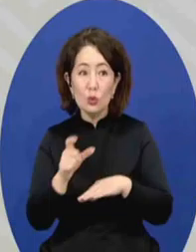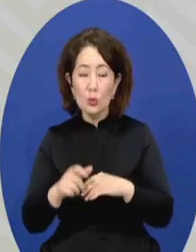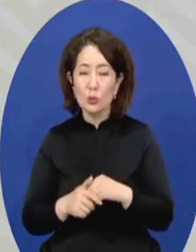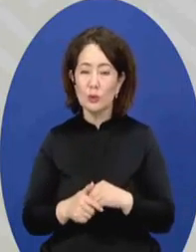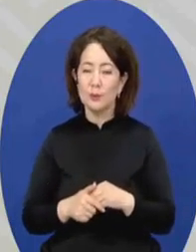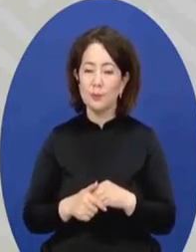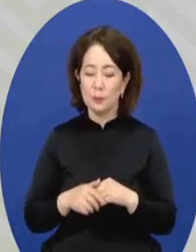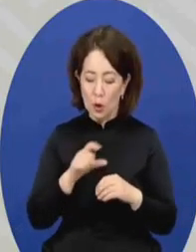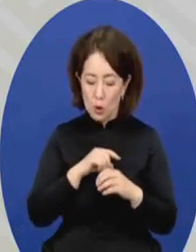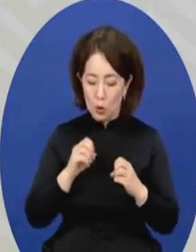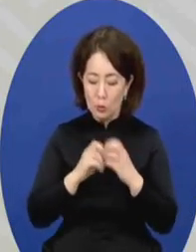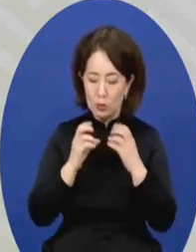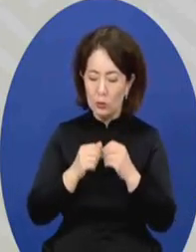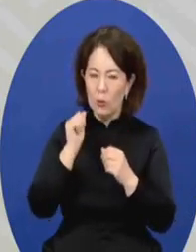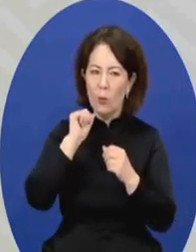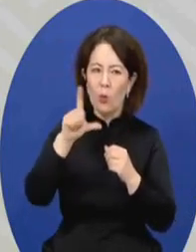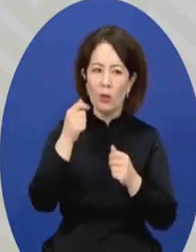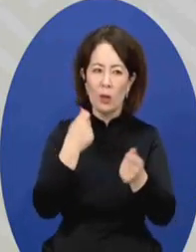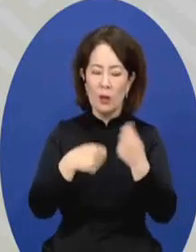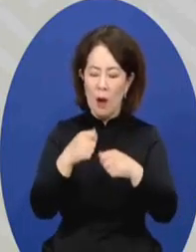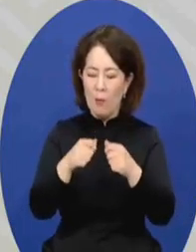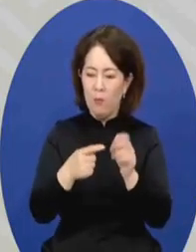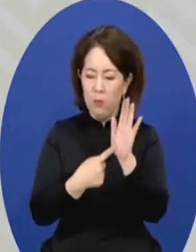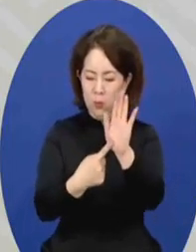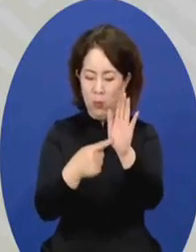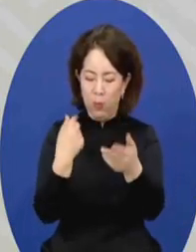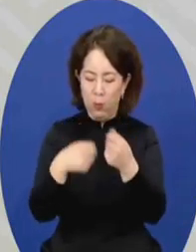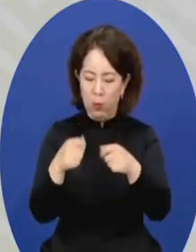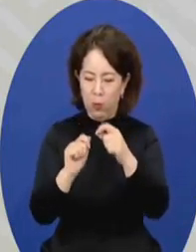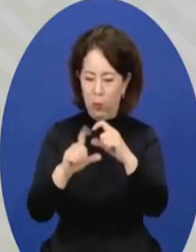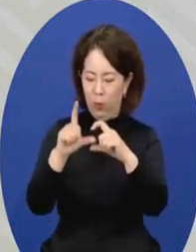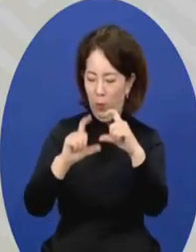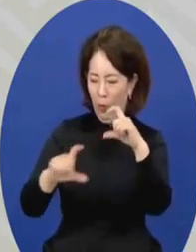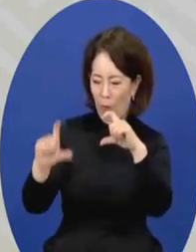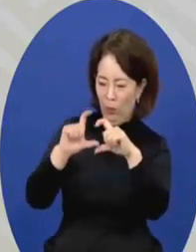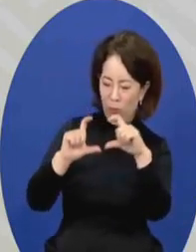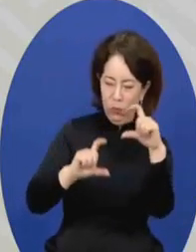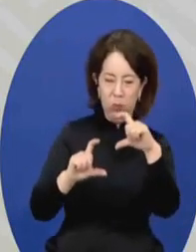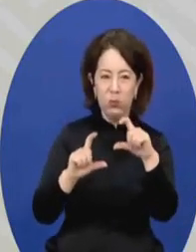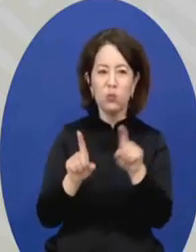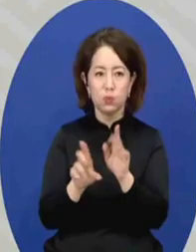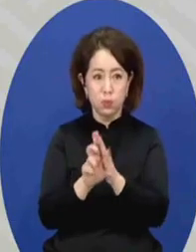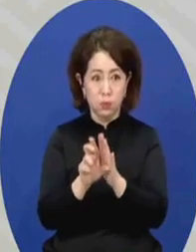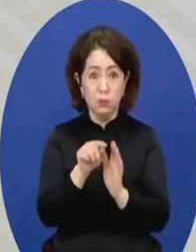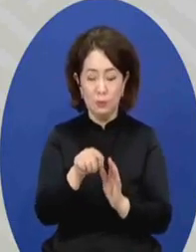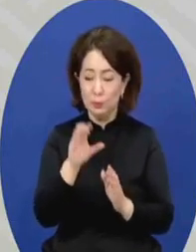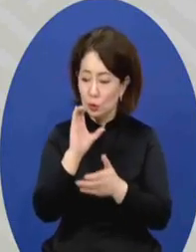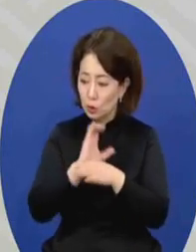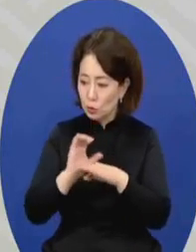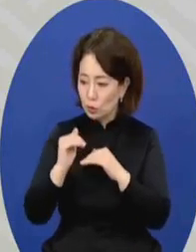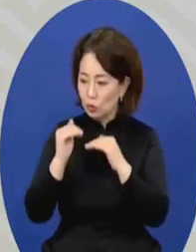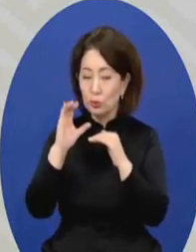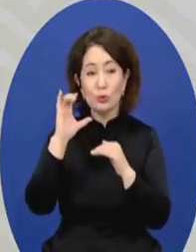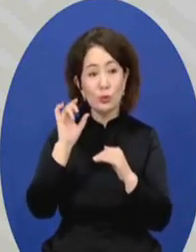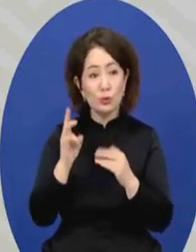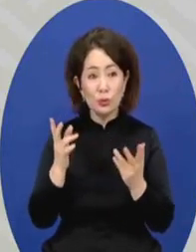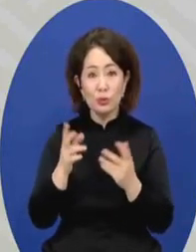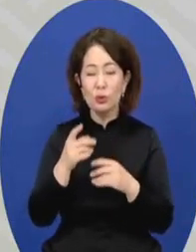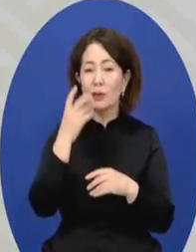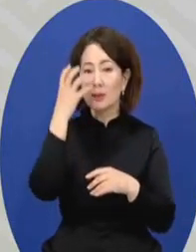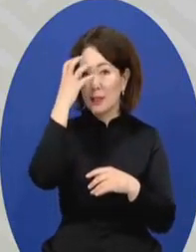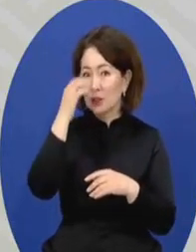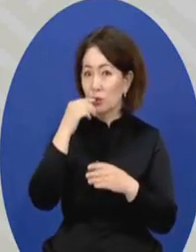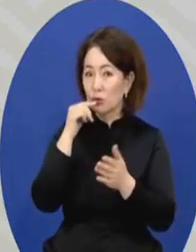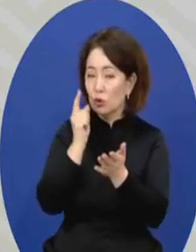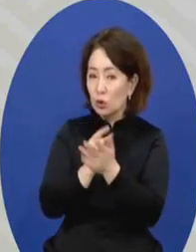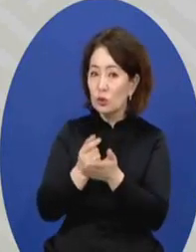одоо бүтээгдэхүүнээ үнэтэй зах зээлд борлуулах юм боломж орж байгаа. За сум хөгжүүлэх сангийн талаар 2019 он засгийн газрын тогтоол